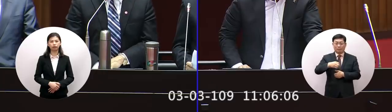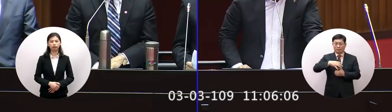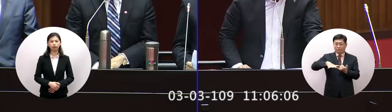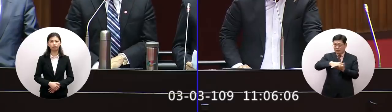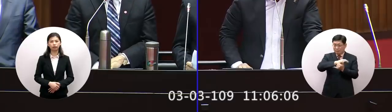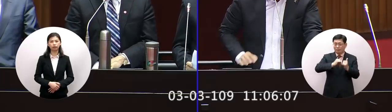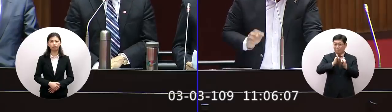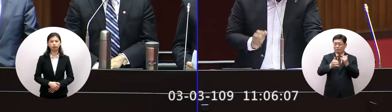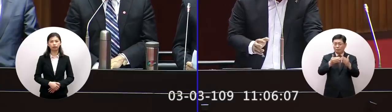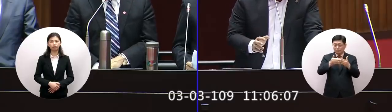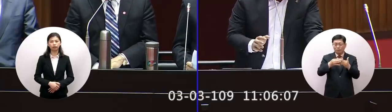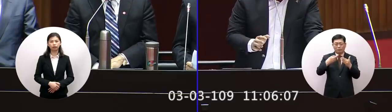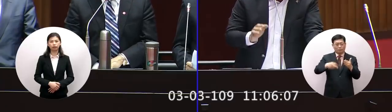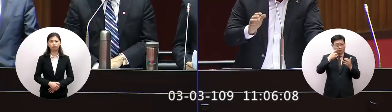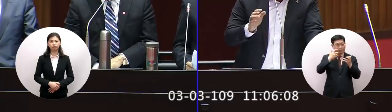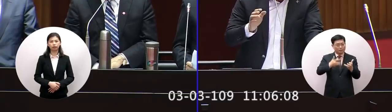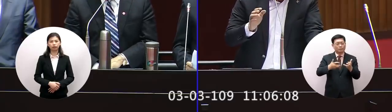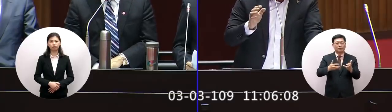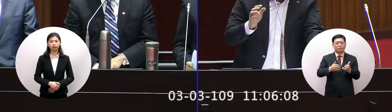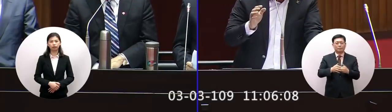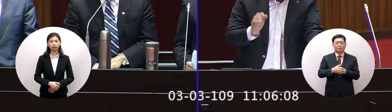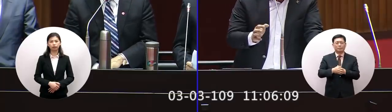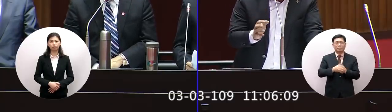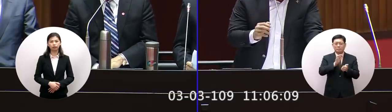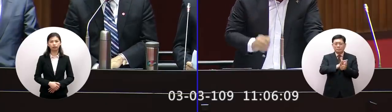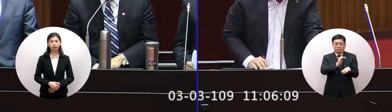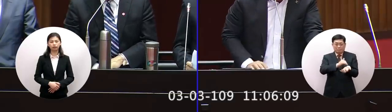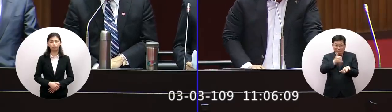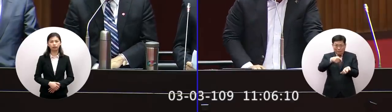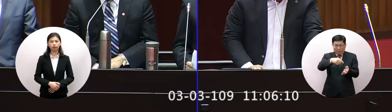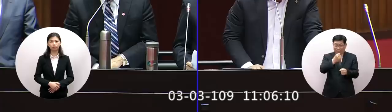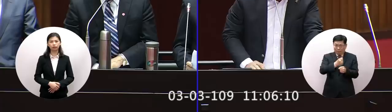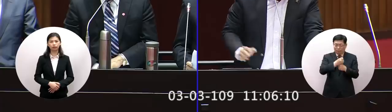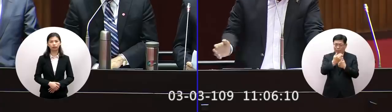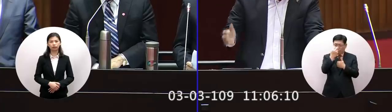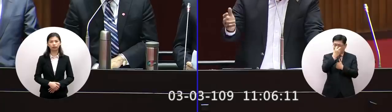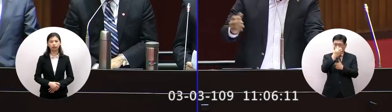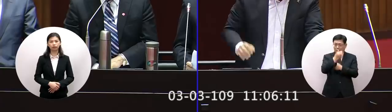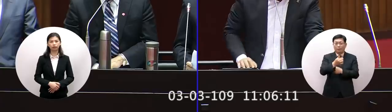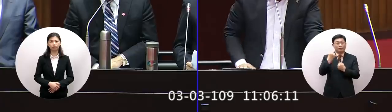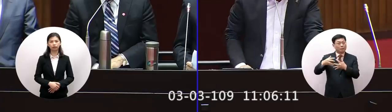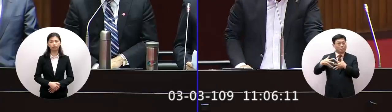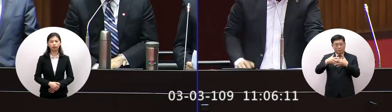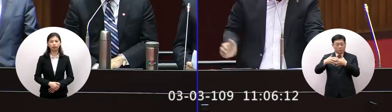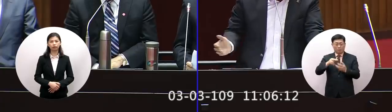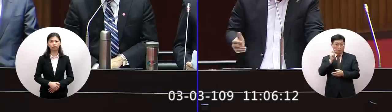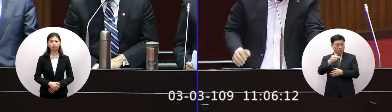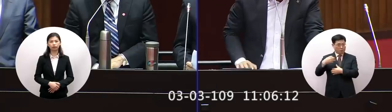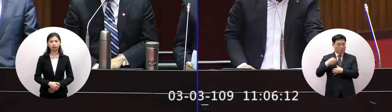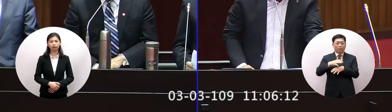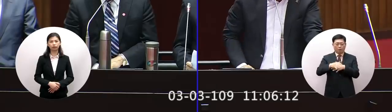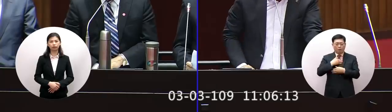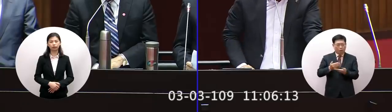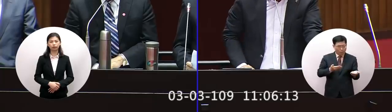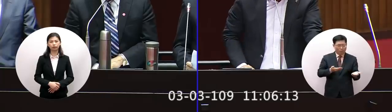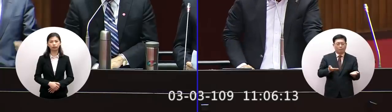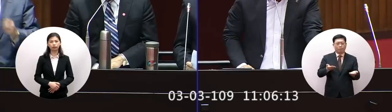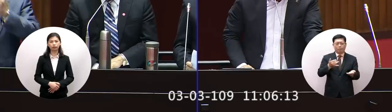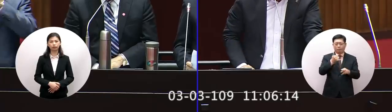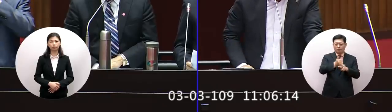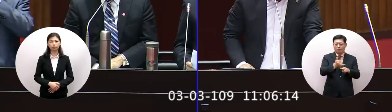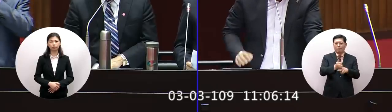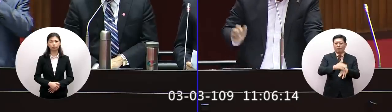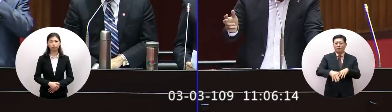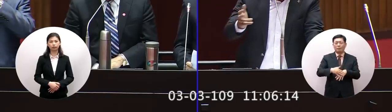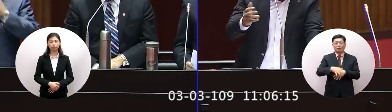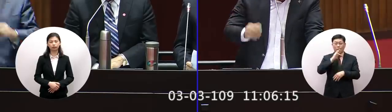民吼，拢需要来重视来甲。这个医生这个职业要顾好。在美国，咱看到阿兵哥的牛威，给因的这